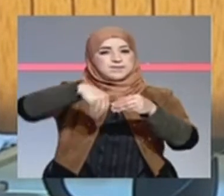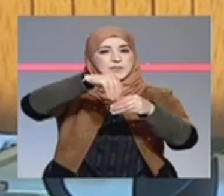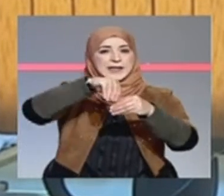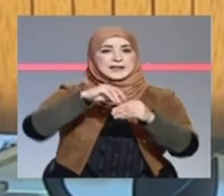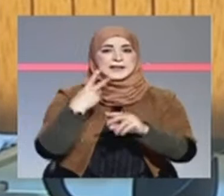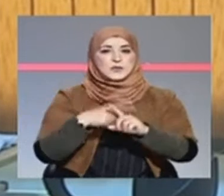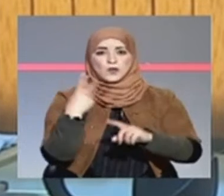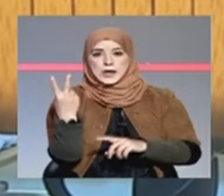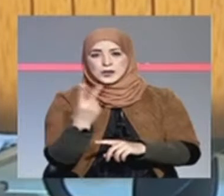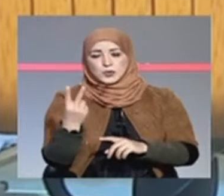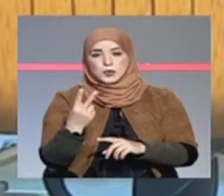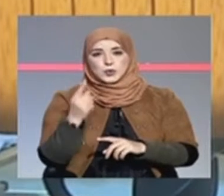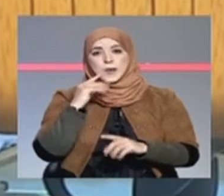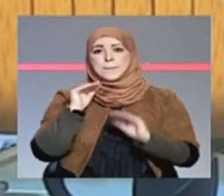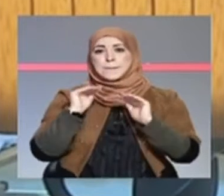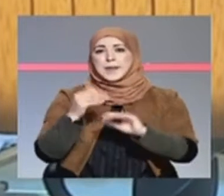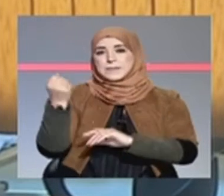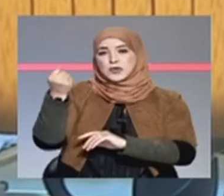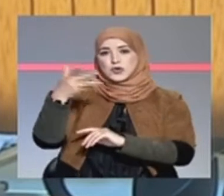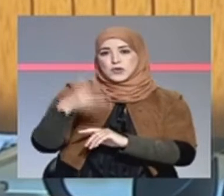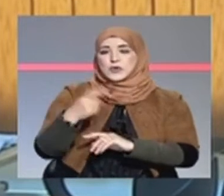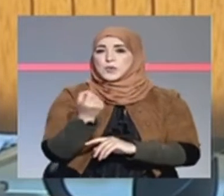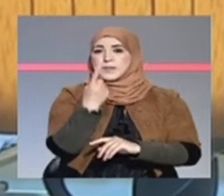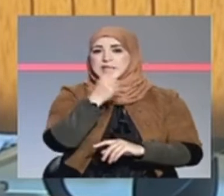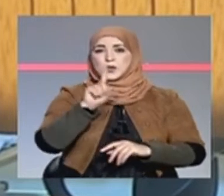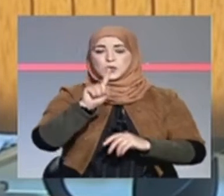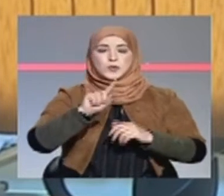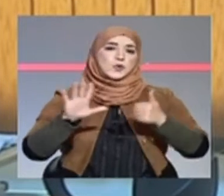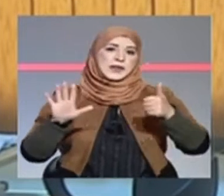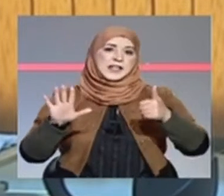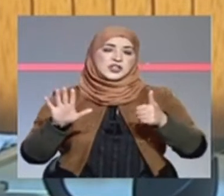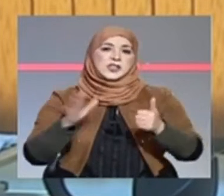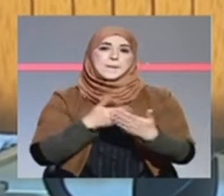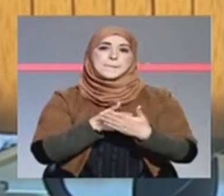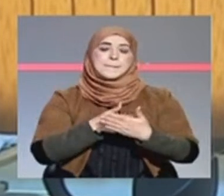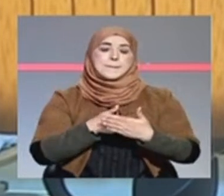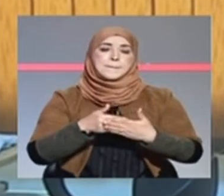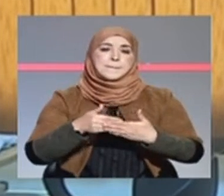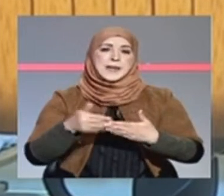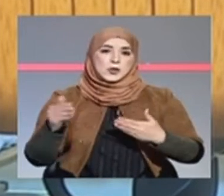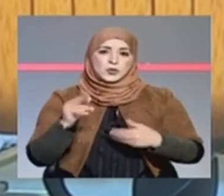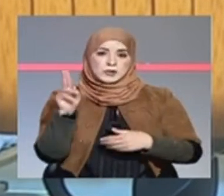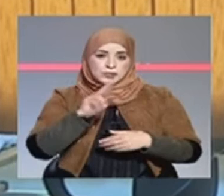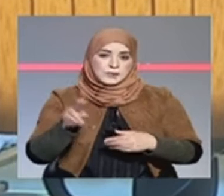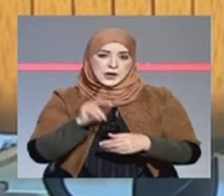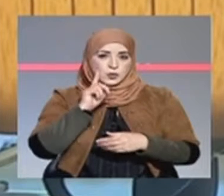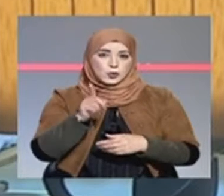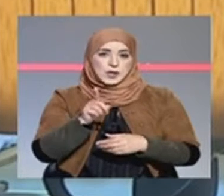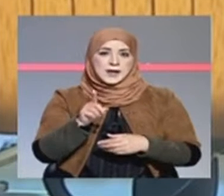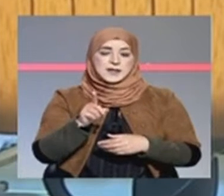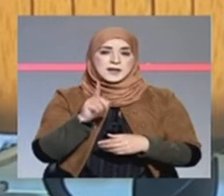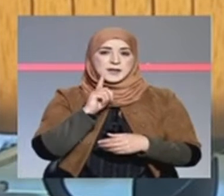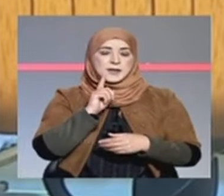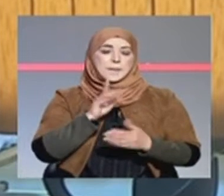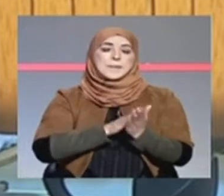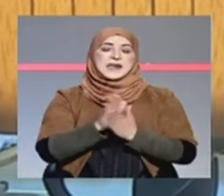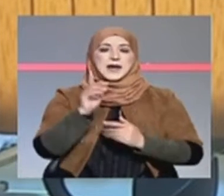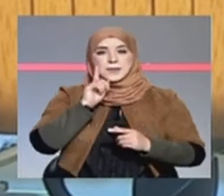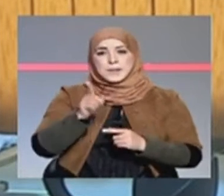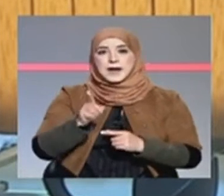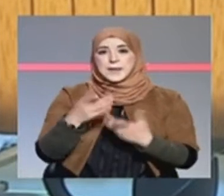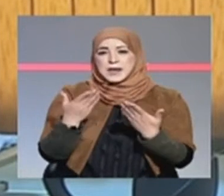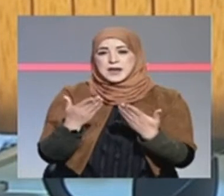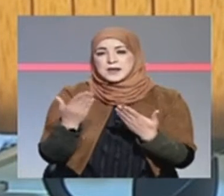نفس الشيء رقم المعاملات 116 مليون دينار مقابل اه اثنين وستين مليون دينار سانت